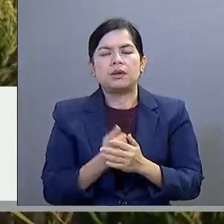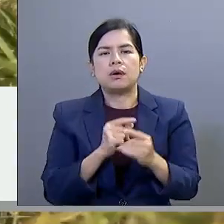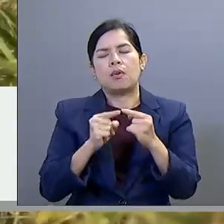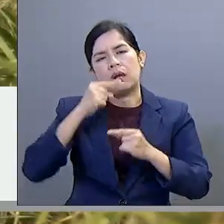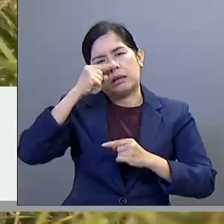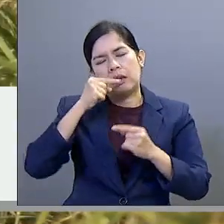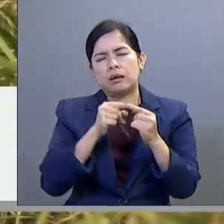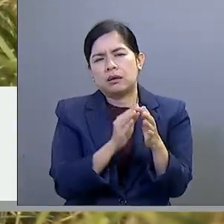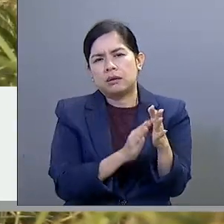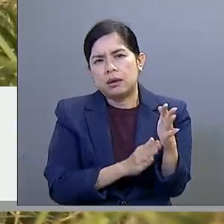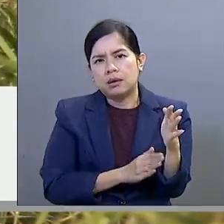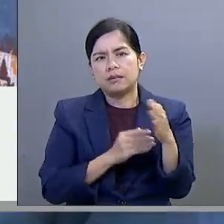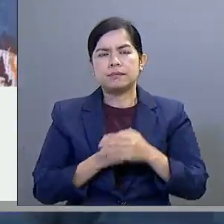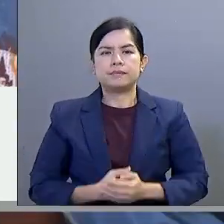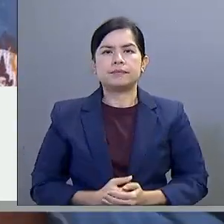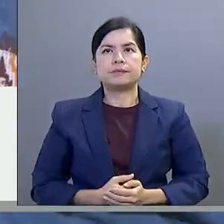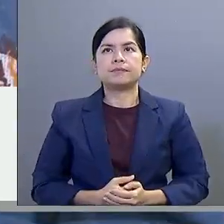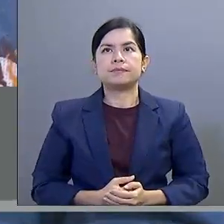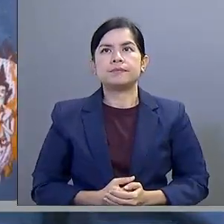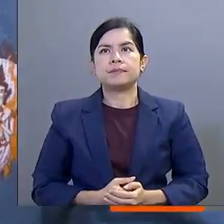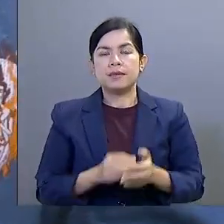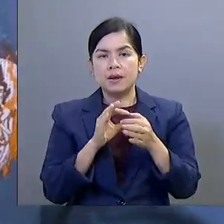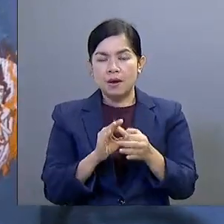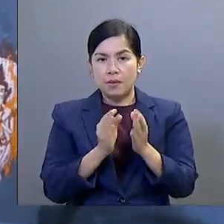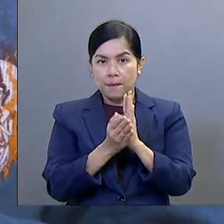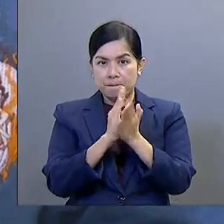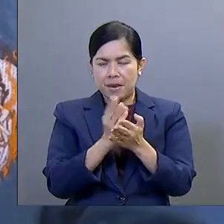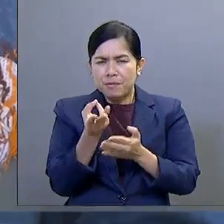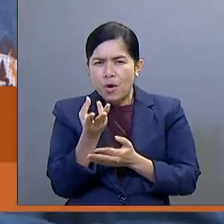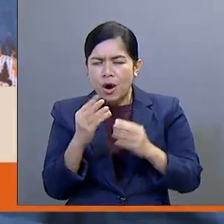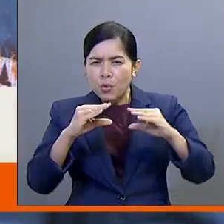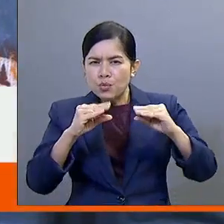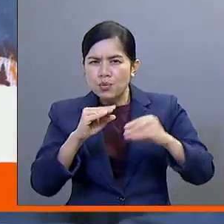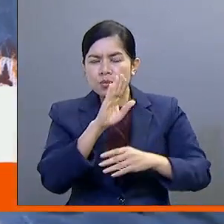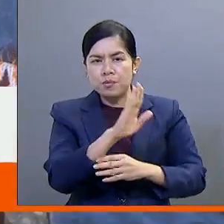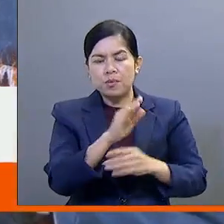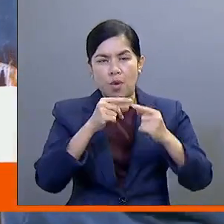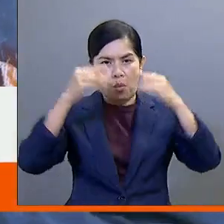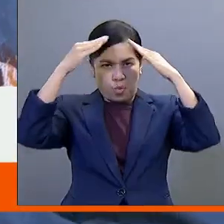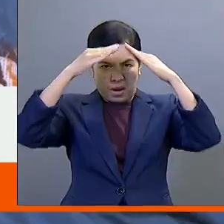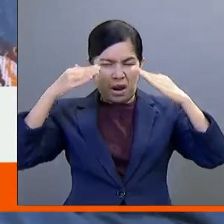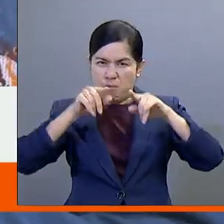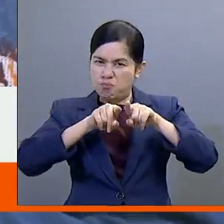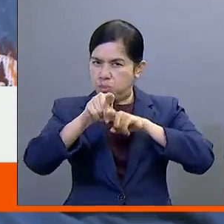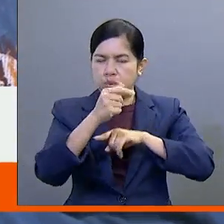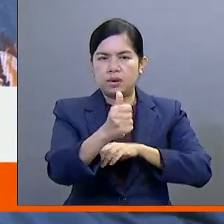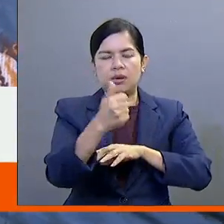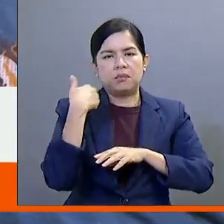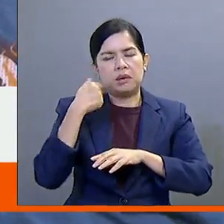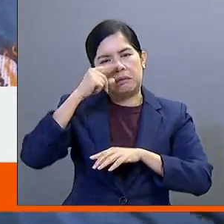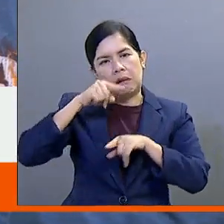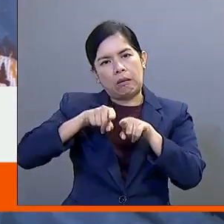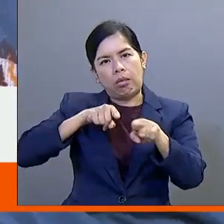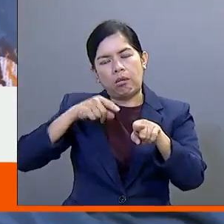ที่ล่าช้าค่ะ การพัฒนาพันธุ์ข้าวนุ่มเนี่ยของเราสู้เขาไม่ได้เขาพัฒนาก่อนเรา